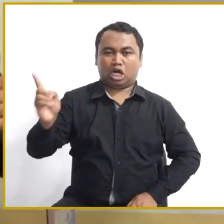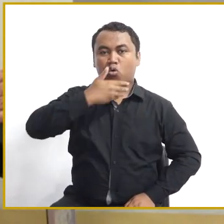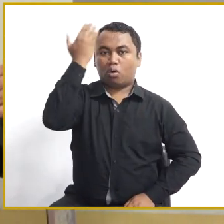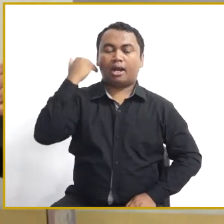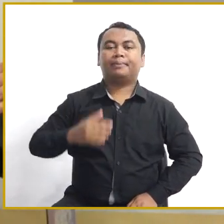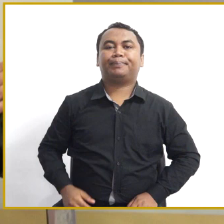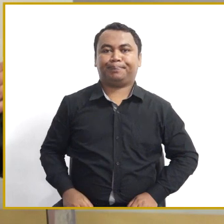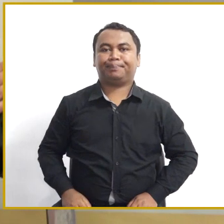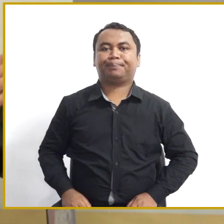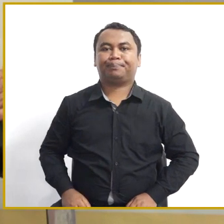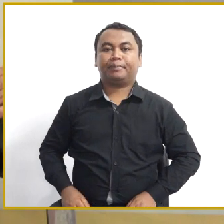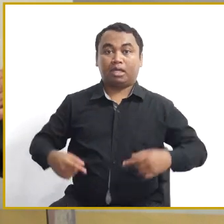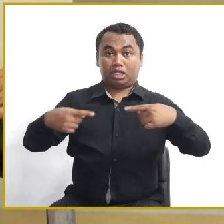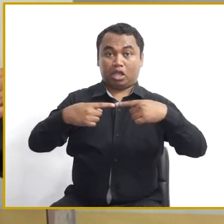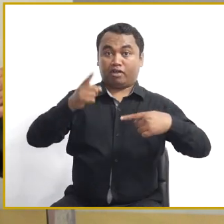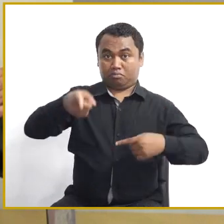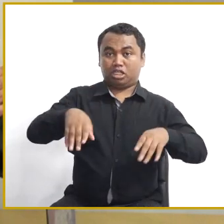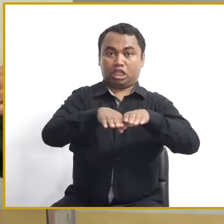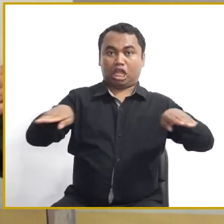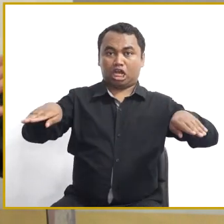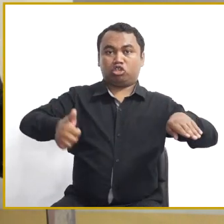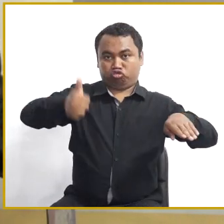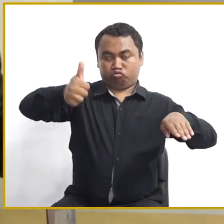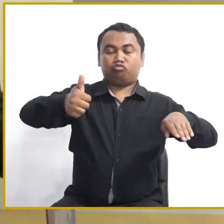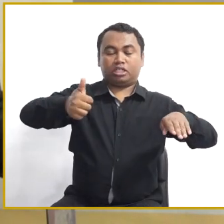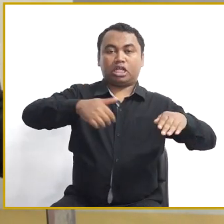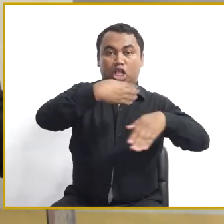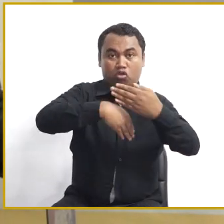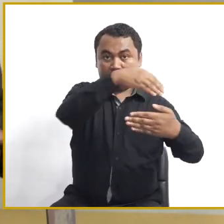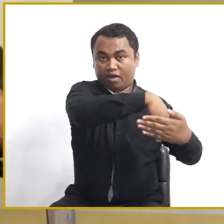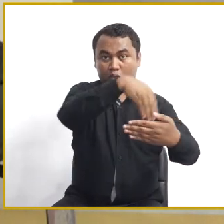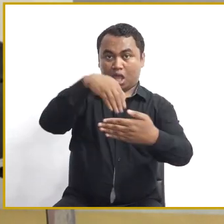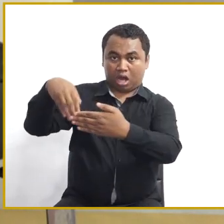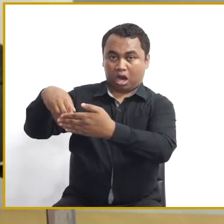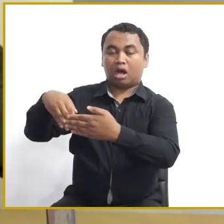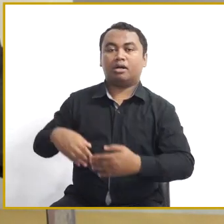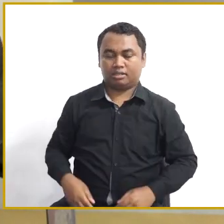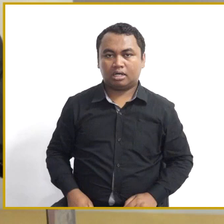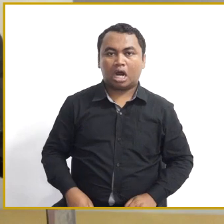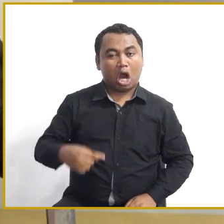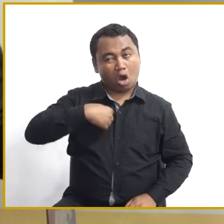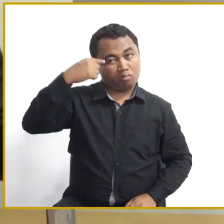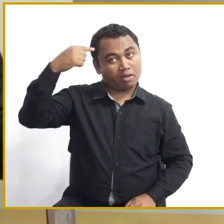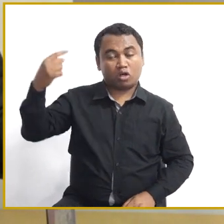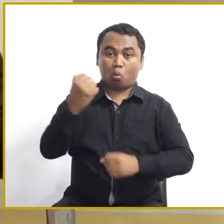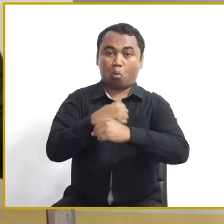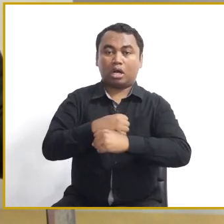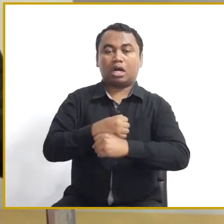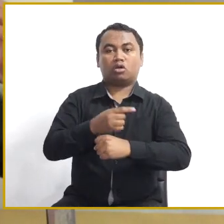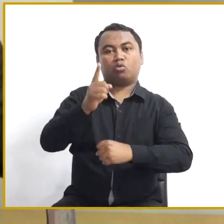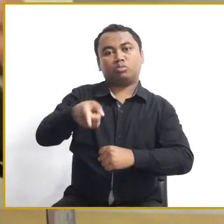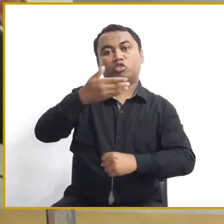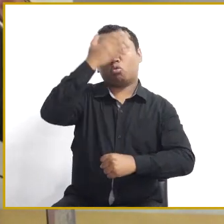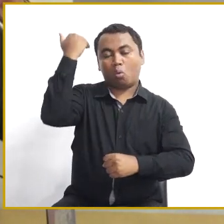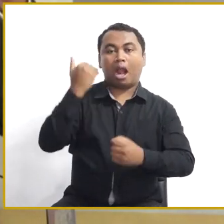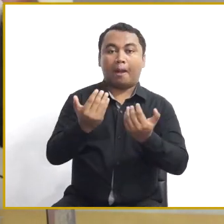Misy kosa nefa ny tany ovolena. Eo izany dia lazaiko hoe zay manana tany mihoatra ny 1 hektara dia